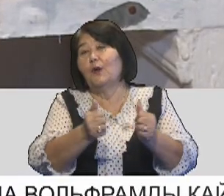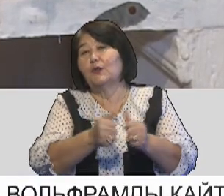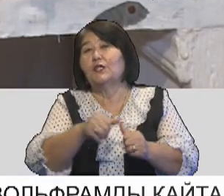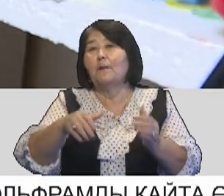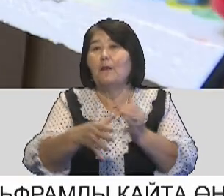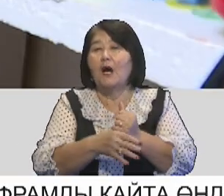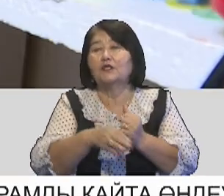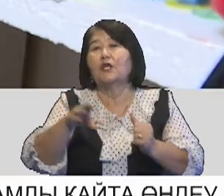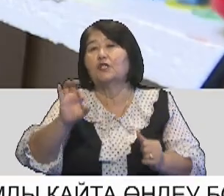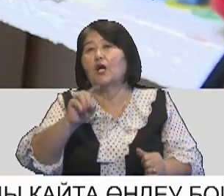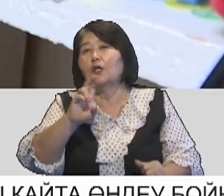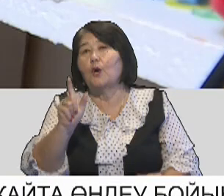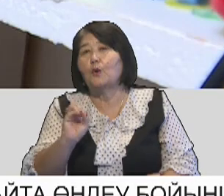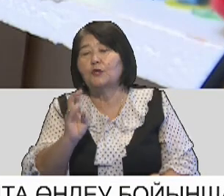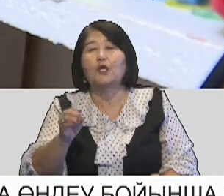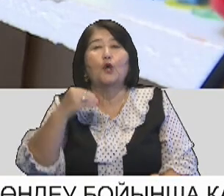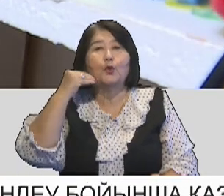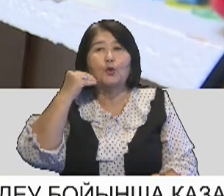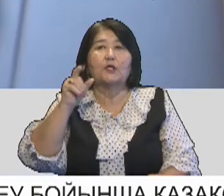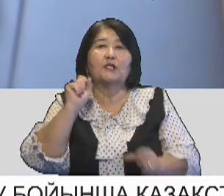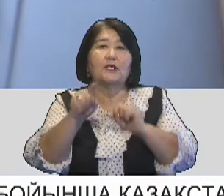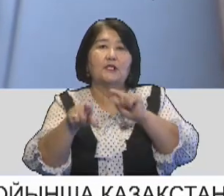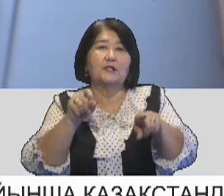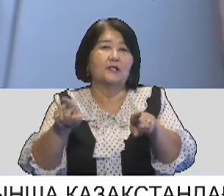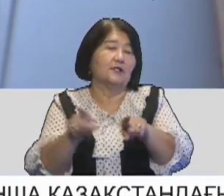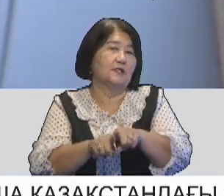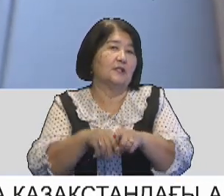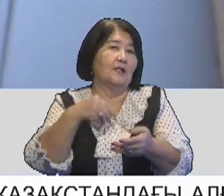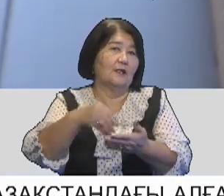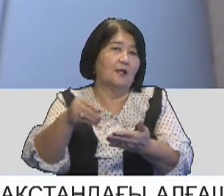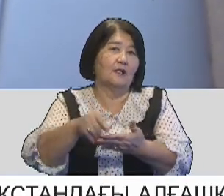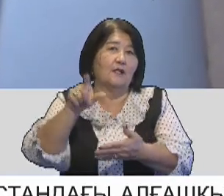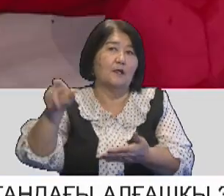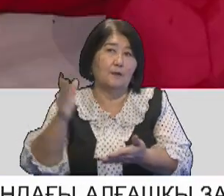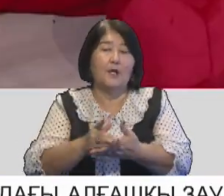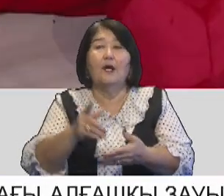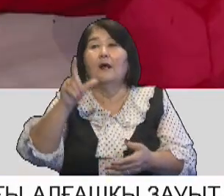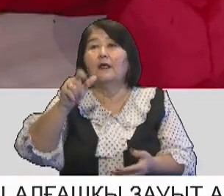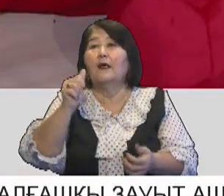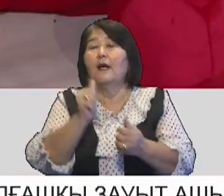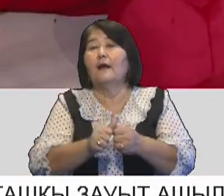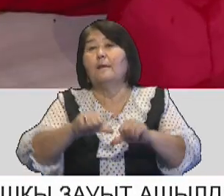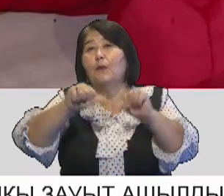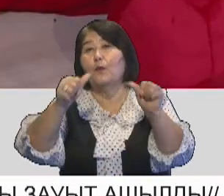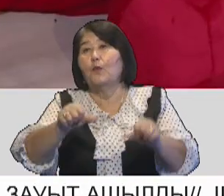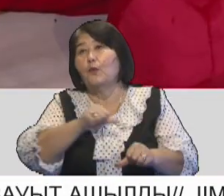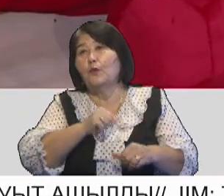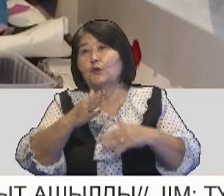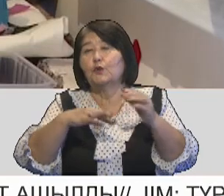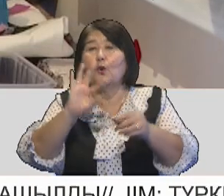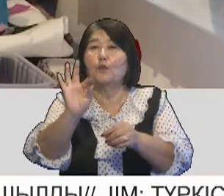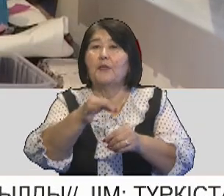Маңғыстау, Жаңаөзен, Түркістаннан да тапсырыс беретін тұрақты тұтынушылары бар екен. Кейіпкеріміз әр оюды өз қолымен